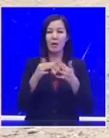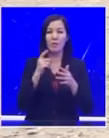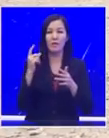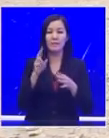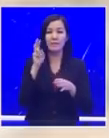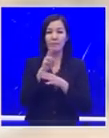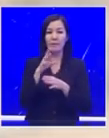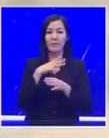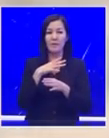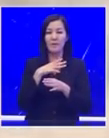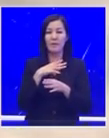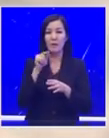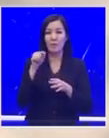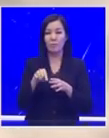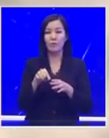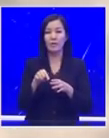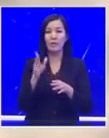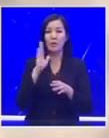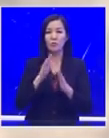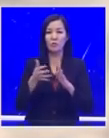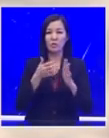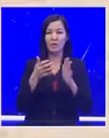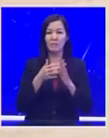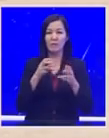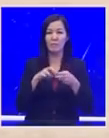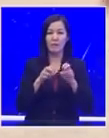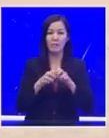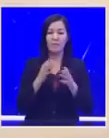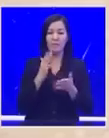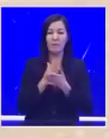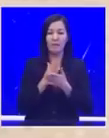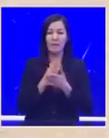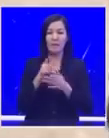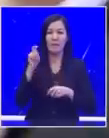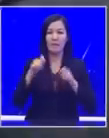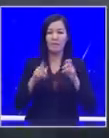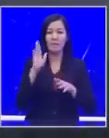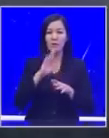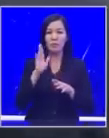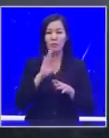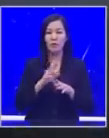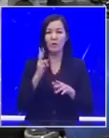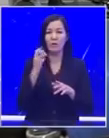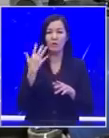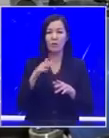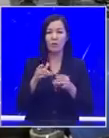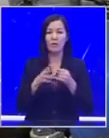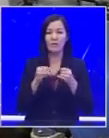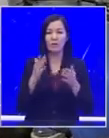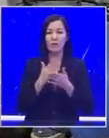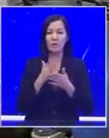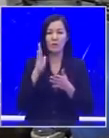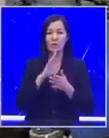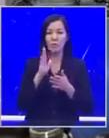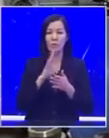де ат басын бұрды. Мұнда да диқандар судың тапшылығы күйзелткенін айтады. Тамшылату әдіс арқылы суарылатын 250 гектар жерге тіршілік